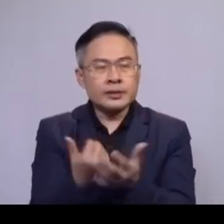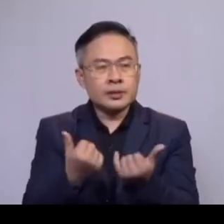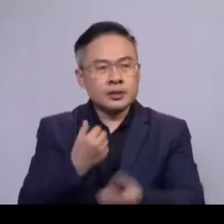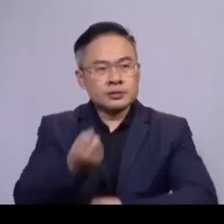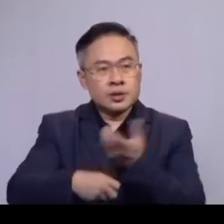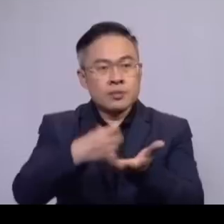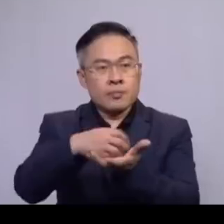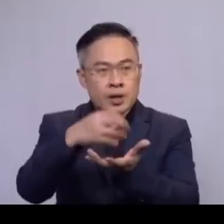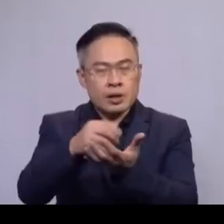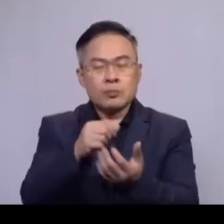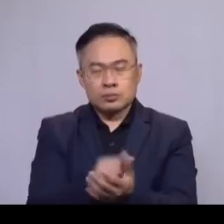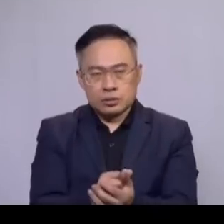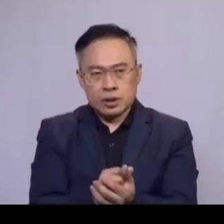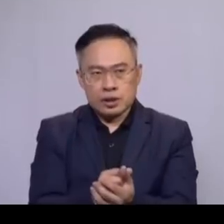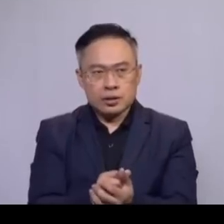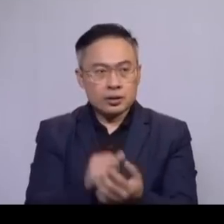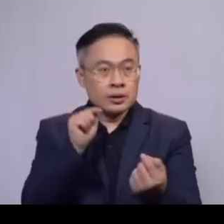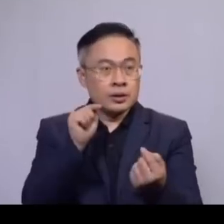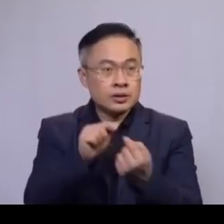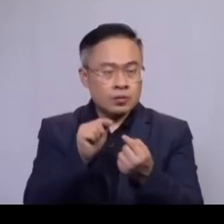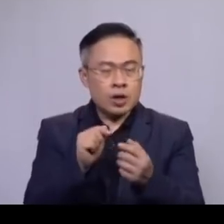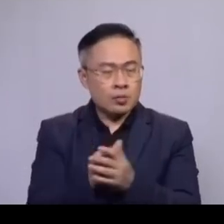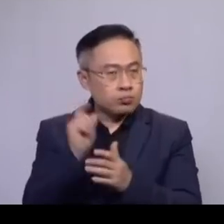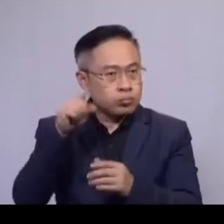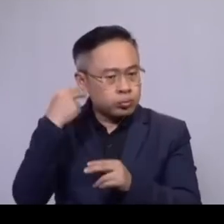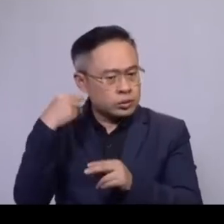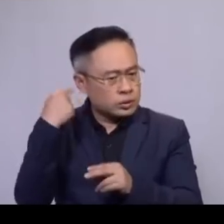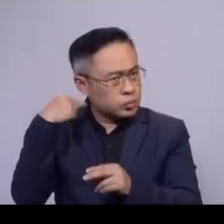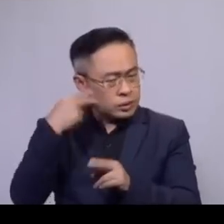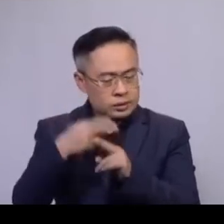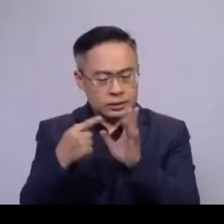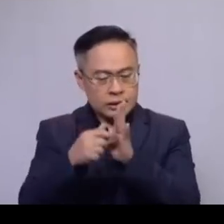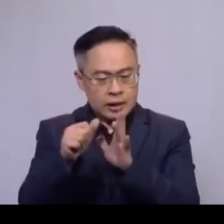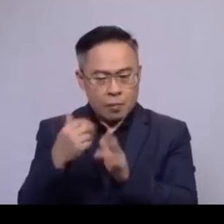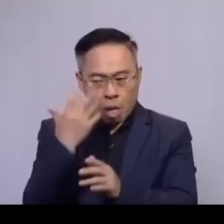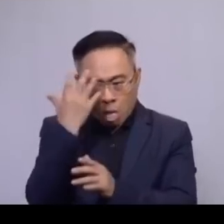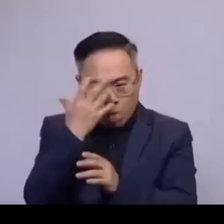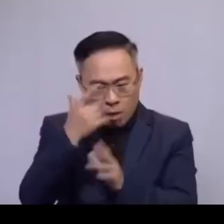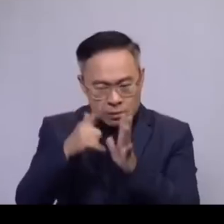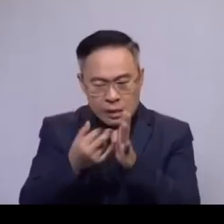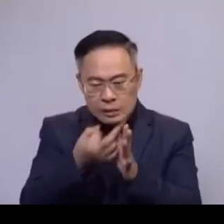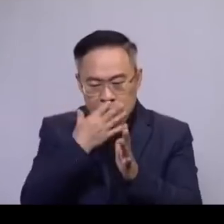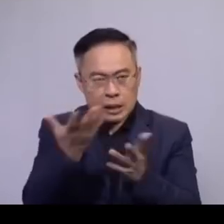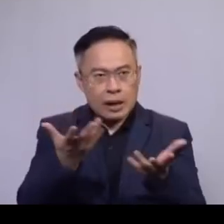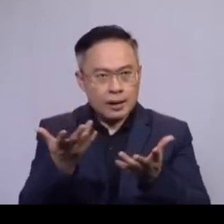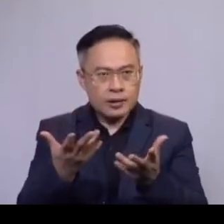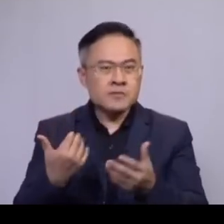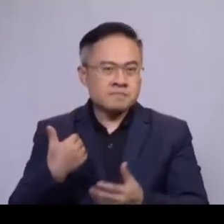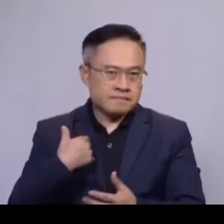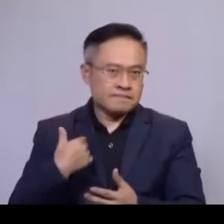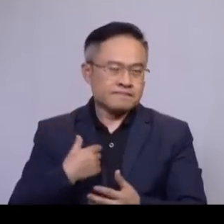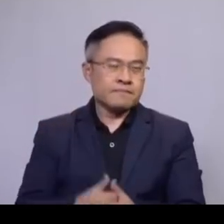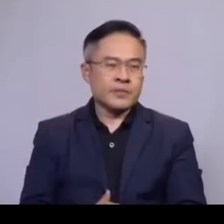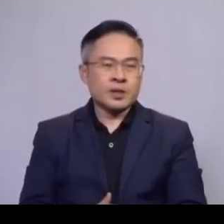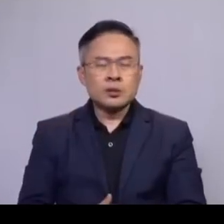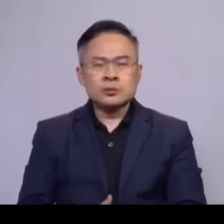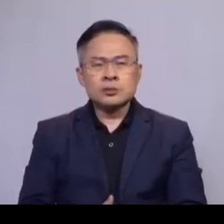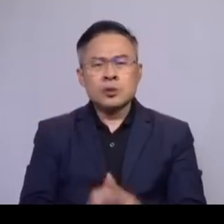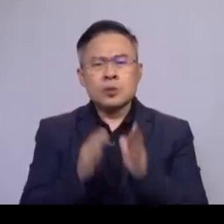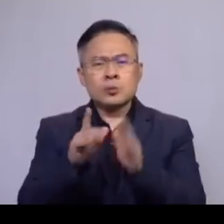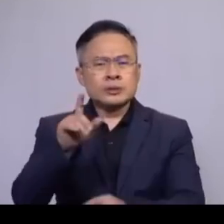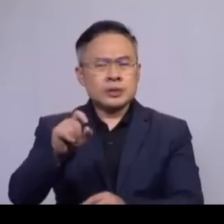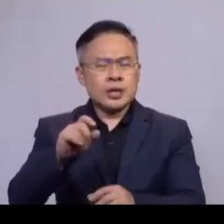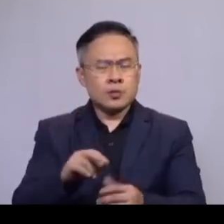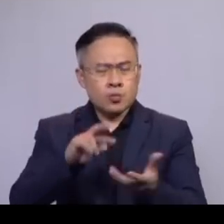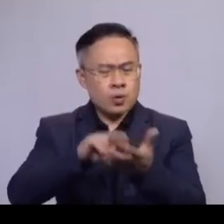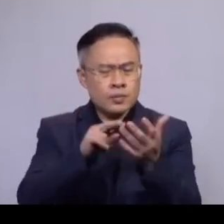จักกันเนี่ยนะฮะว่าเขาโดนอะไรมาบ้างนะครับข้อสังเกตหนึ่งจากคนที่ตามคดีนี้อย่างคุณรพีเนี่ยนะบอกว่าผู้เสียชีวิตส่วนใหญ่เนี่ยนะครับจะเป็น